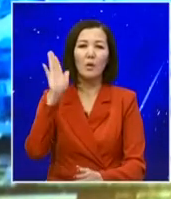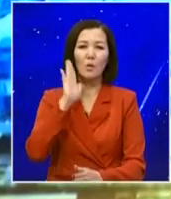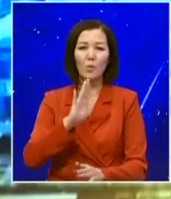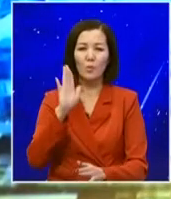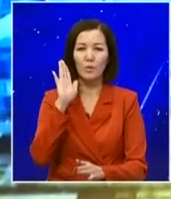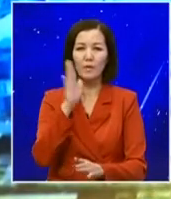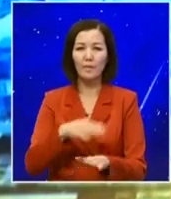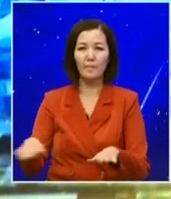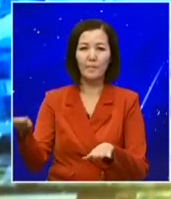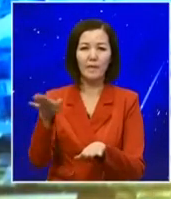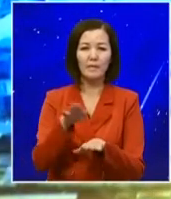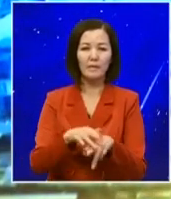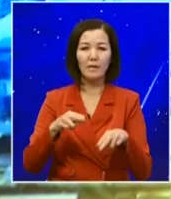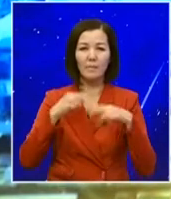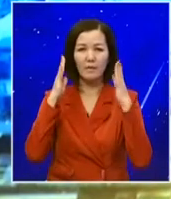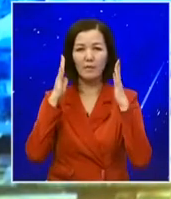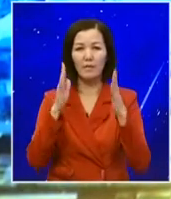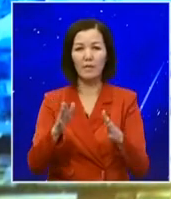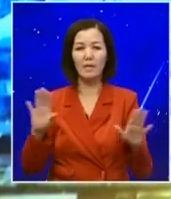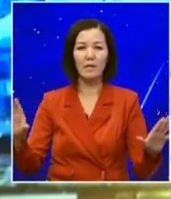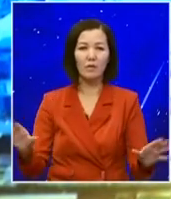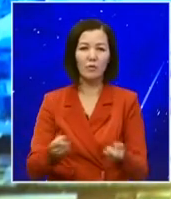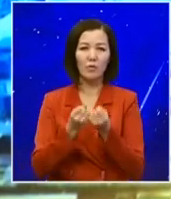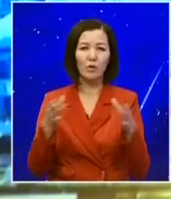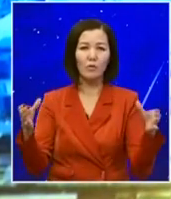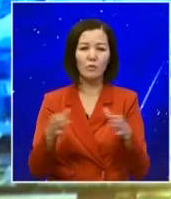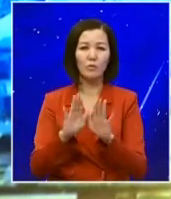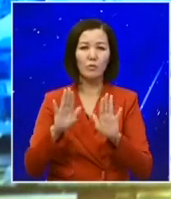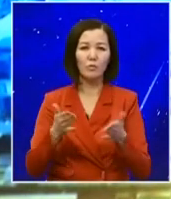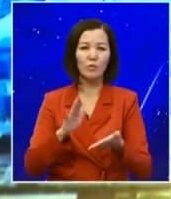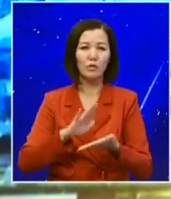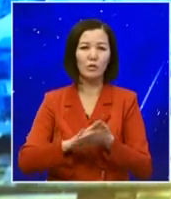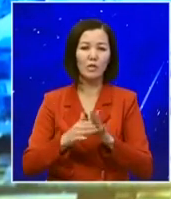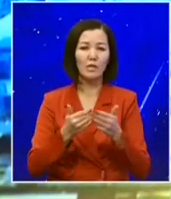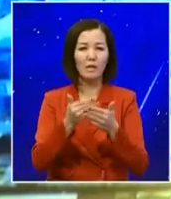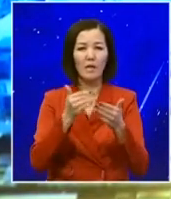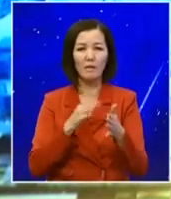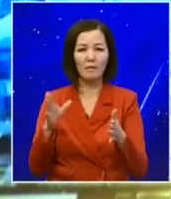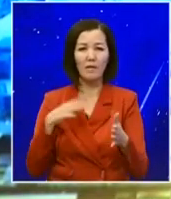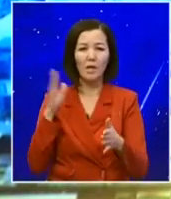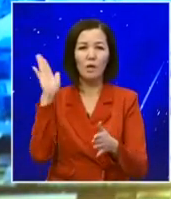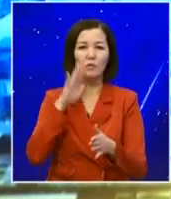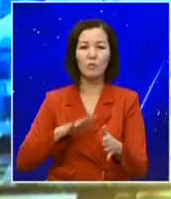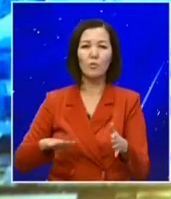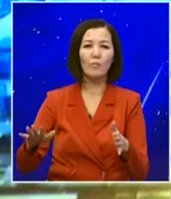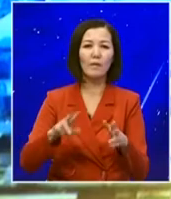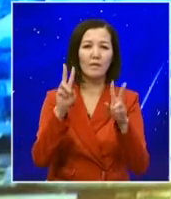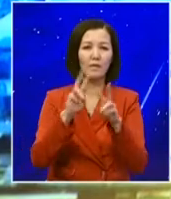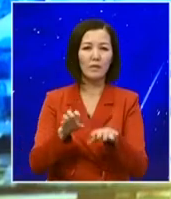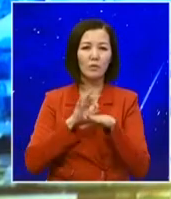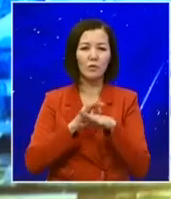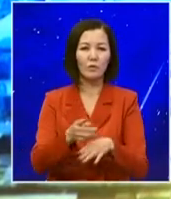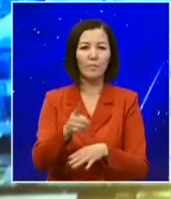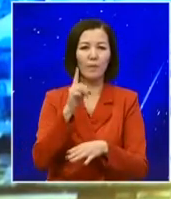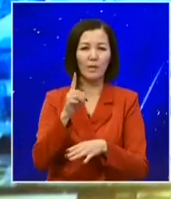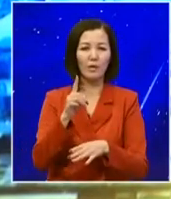қауіпсіздік ережесін сақтаңыз. Іле ауданының құтқарушылары төтенше жағдайлардың алдын алды. Су қоймаларына рейд жүргізді. Балық